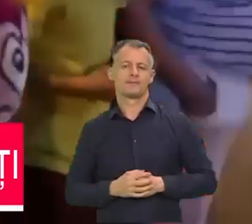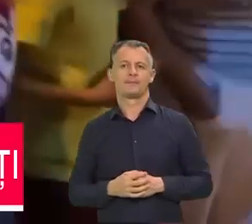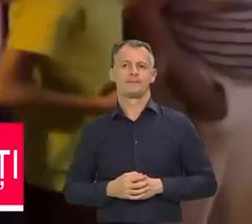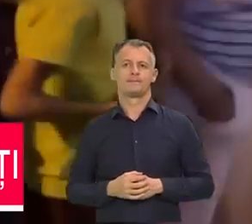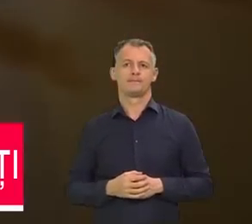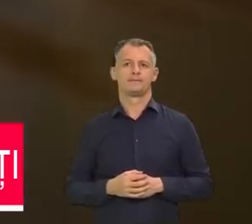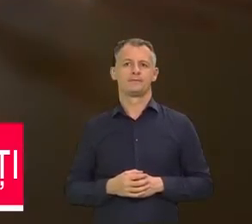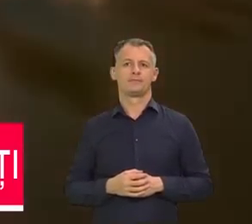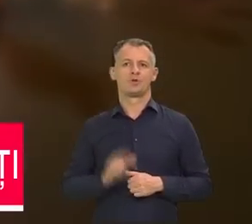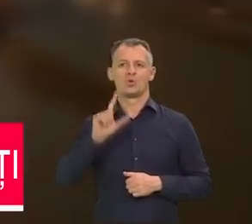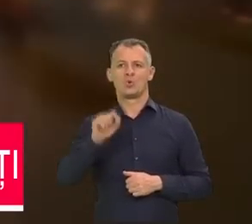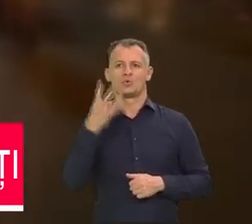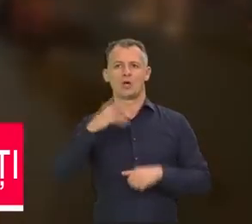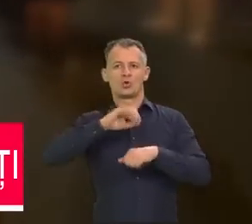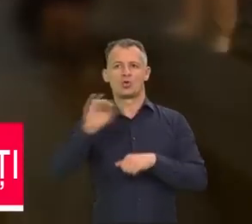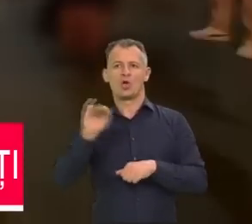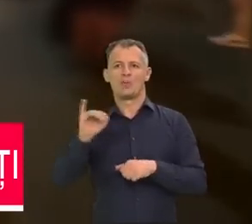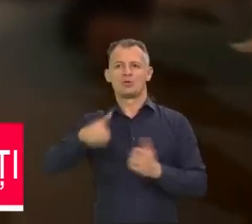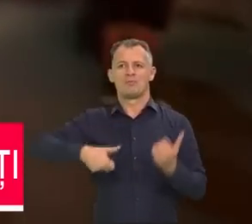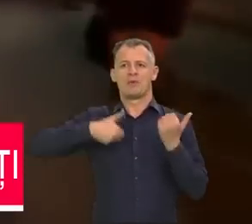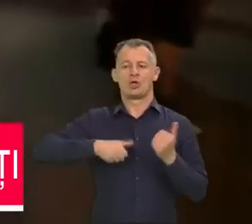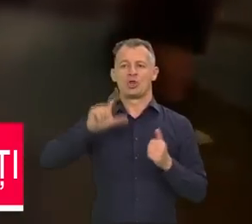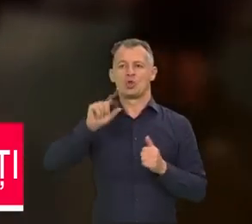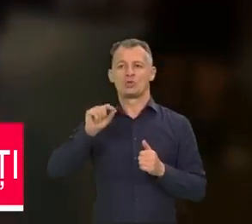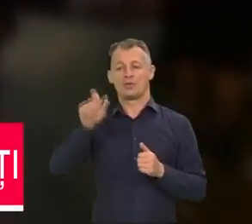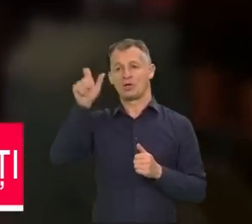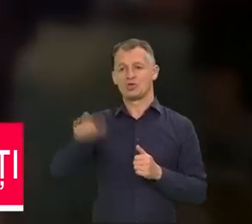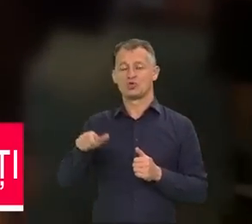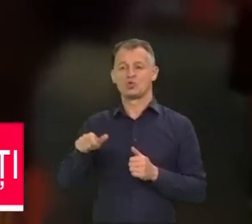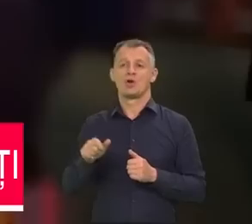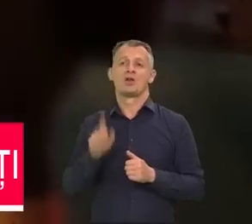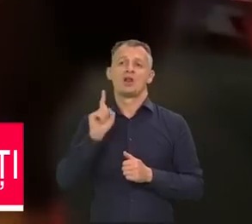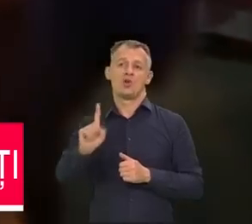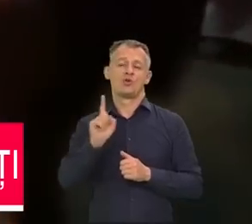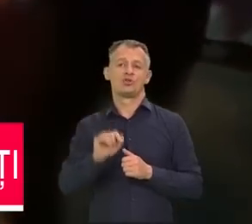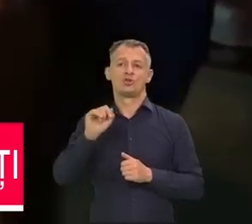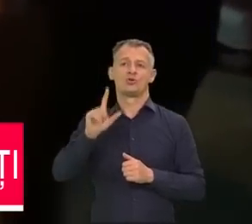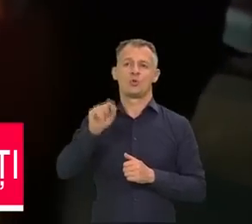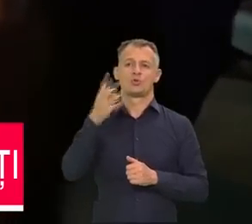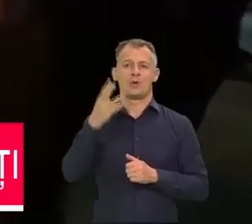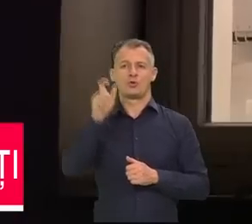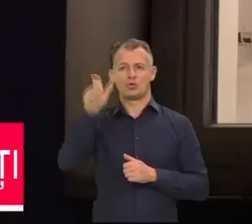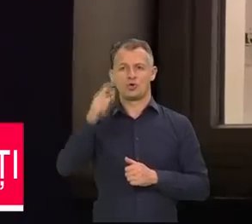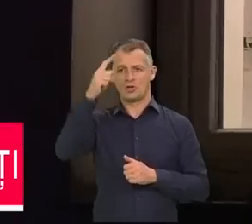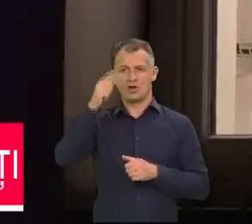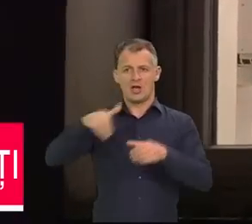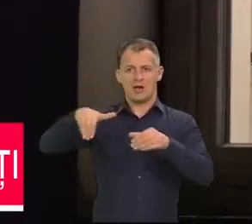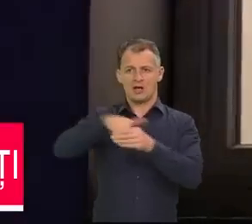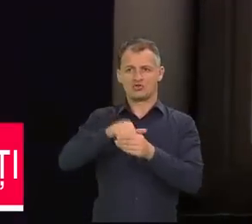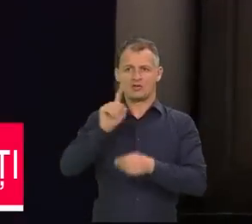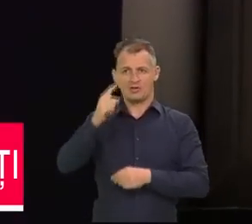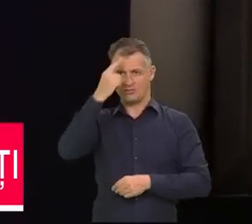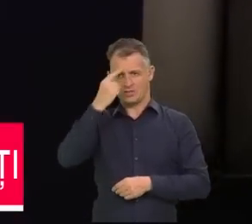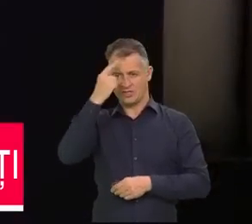E ok. 24 de copii și bebeluși, 20 de aparținători și 14 cadre medicale au fost evacuate după ce fumul a invadat clădirea